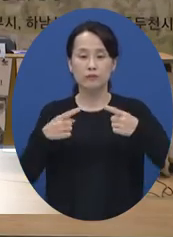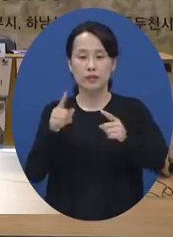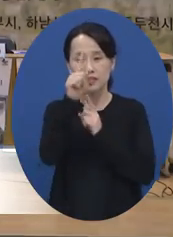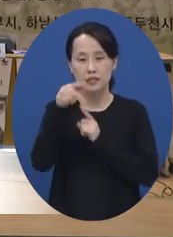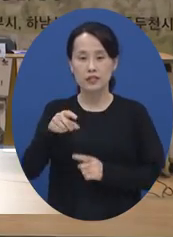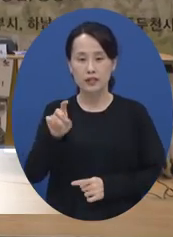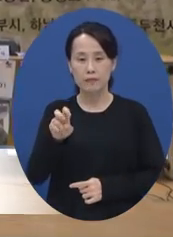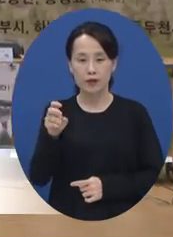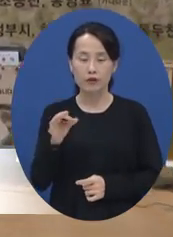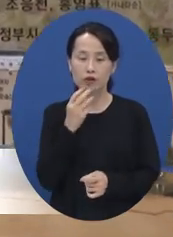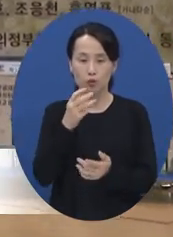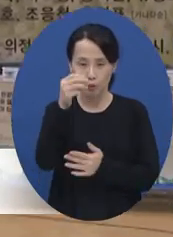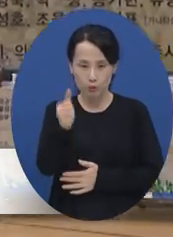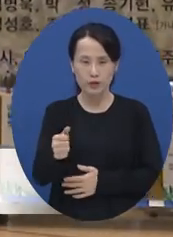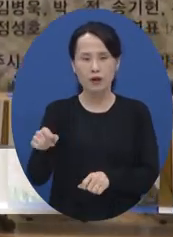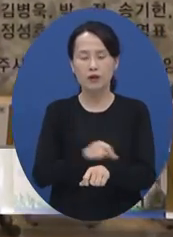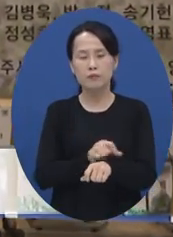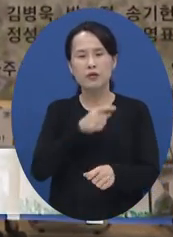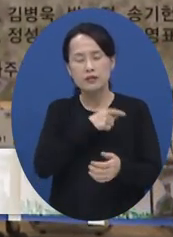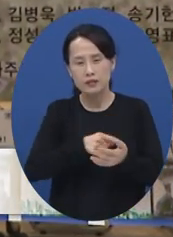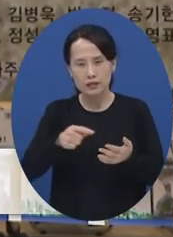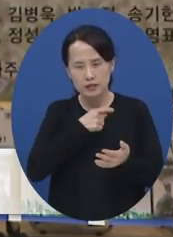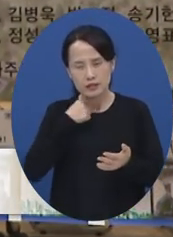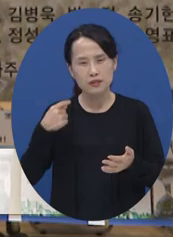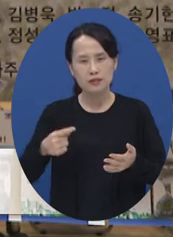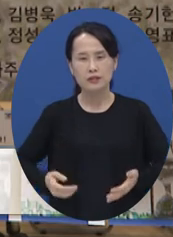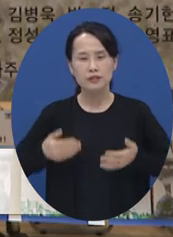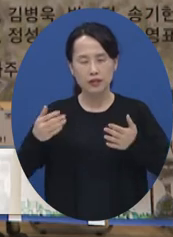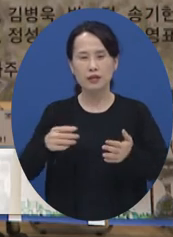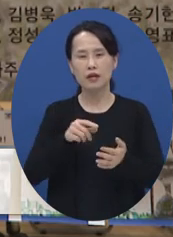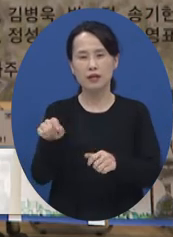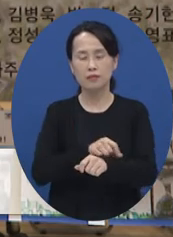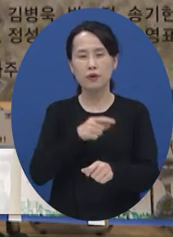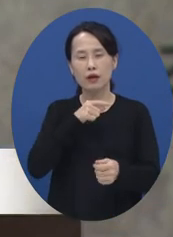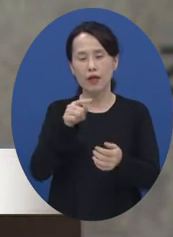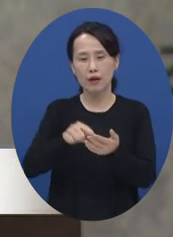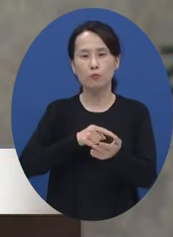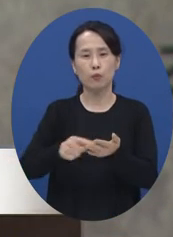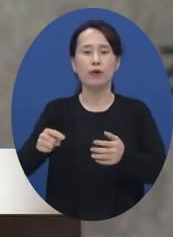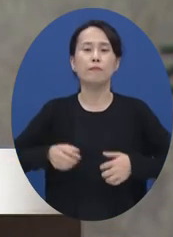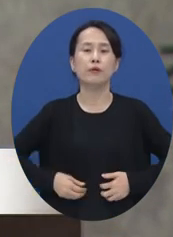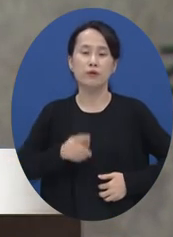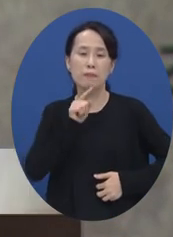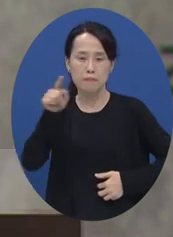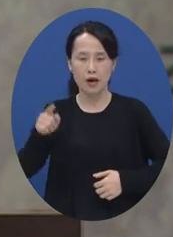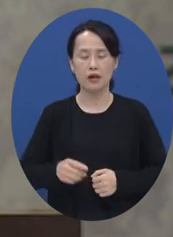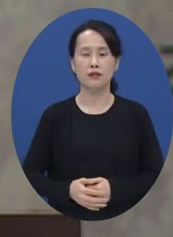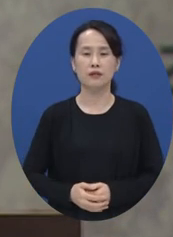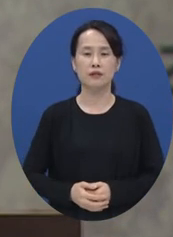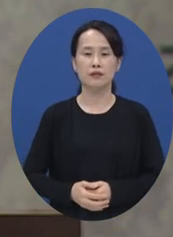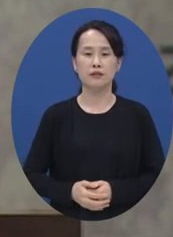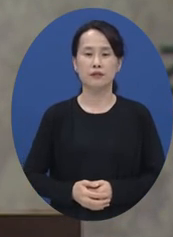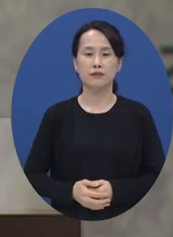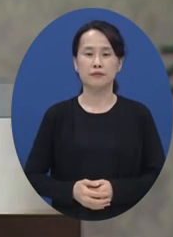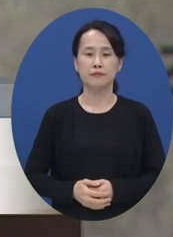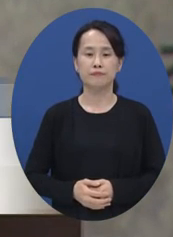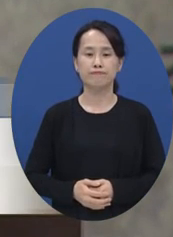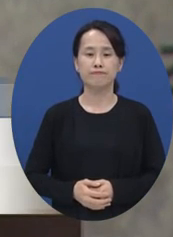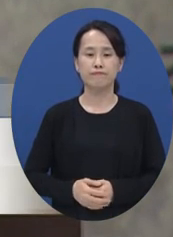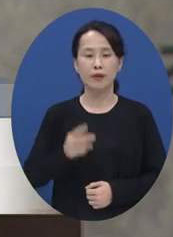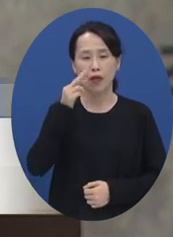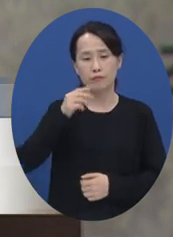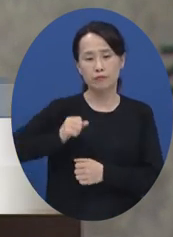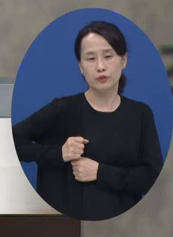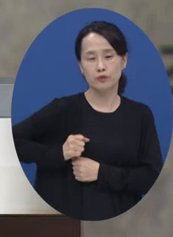특별한 희생에 는 특별한 보상 이 따라야 공정한 세상 이라며 반한 공효진 의 그것처럼 개발에 힘을 실었습니다 매 금